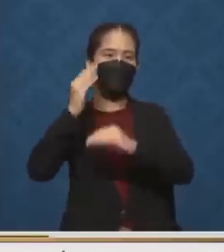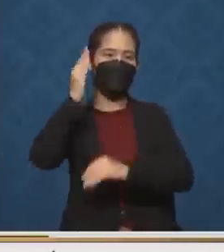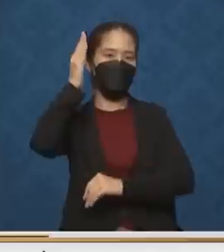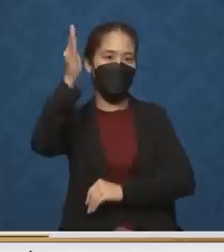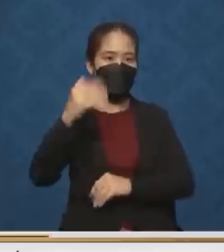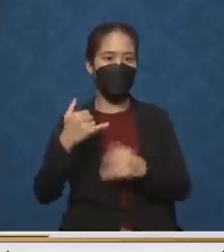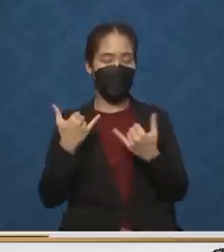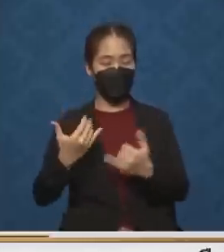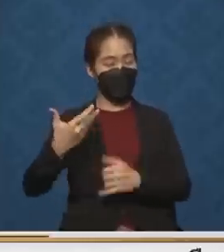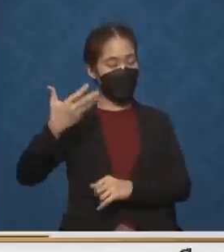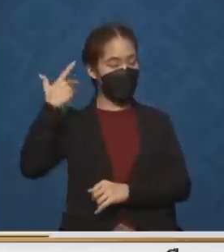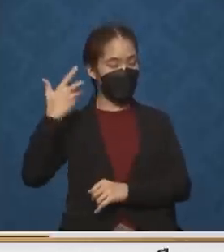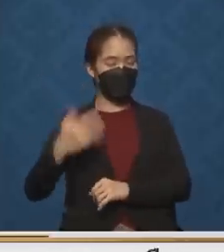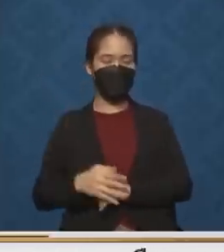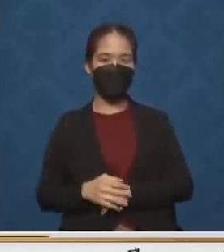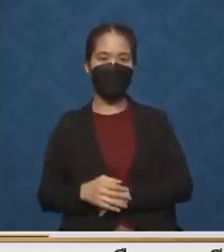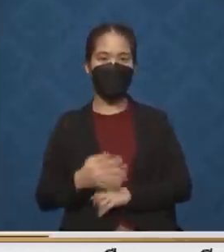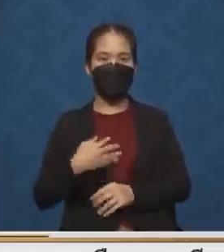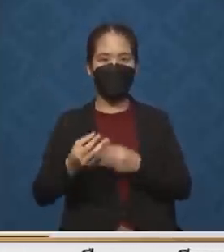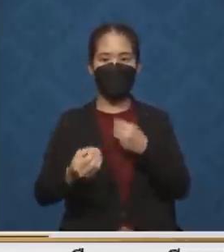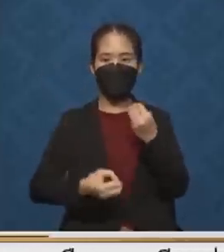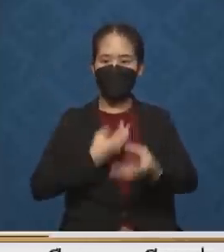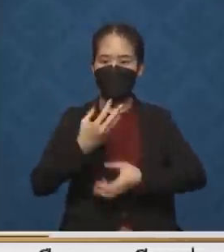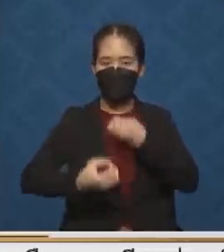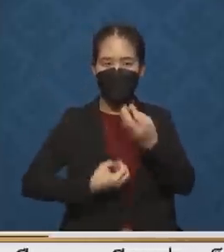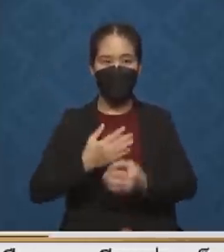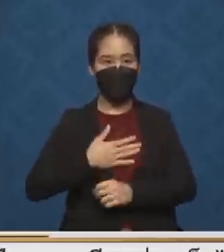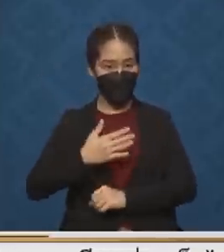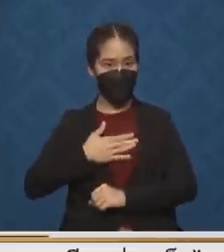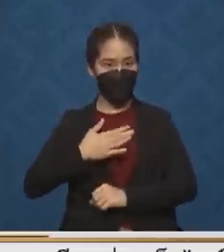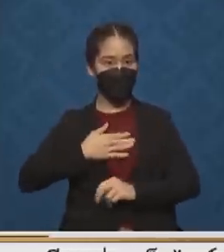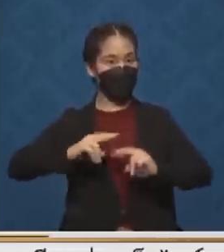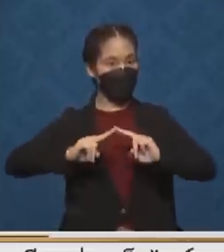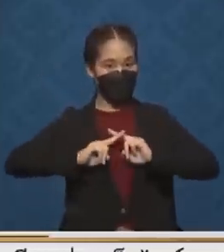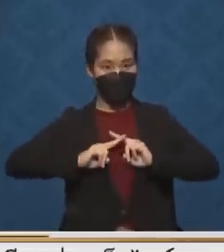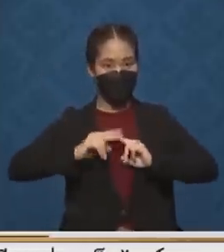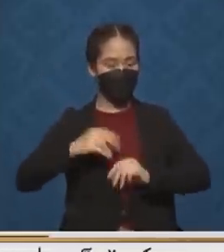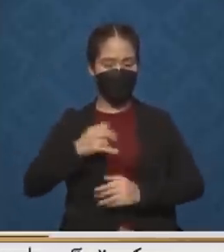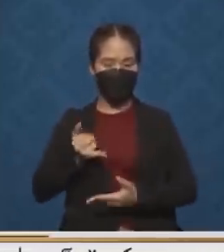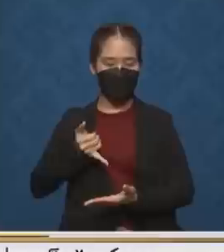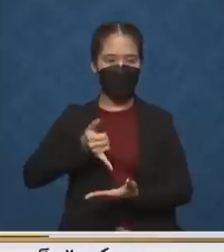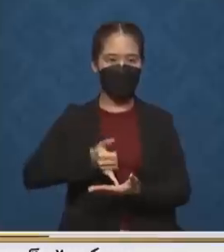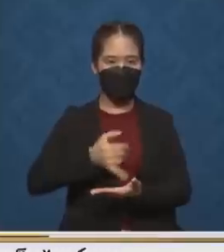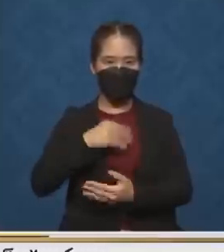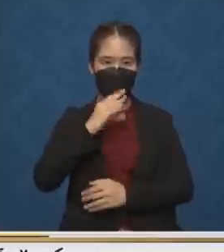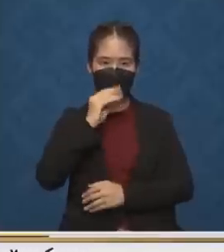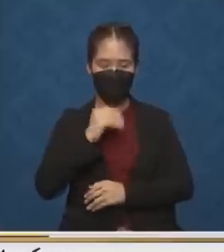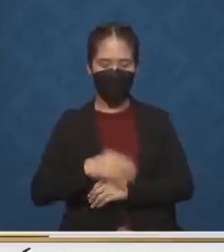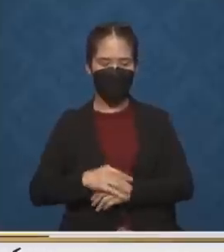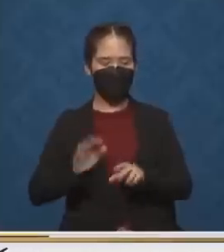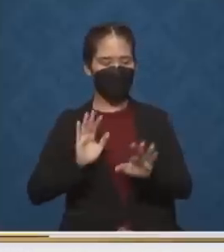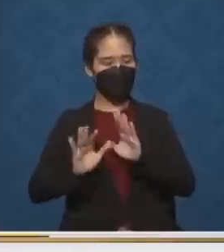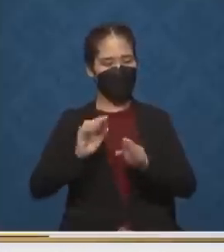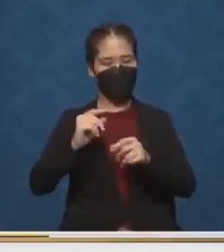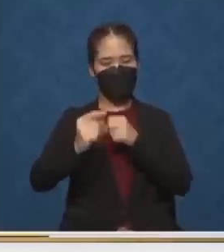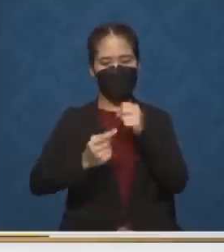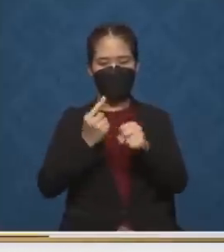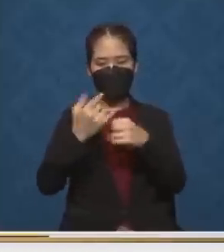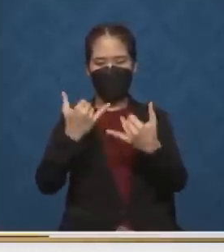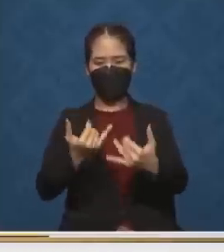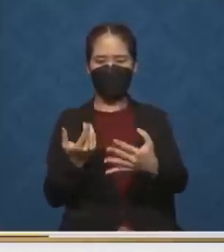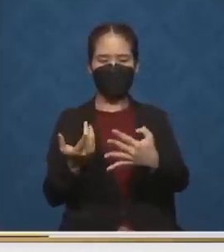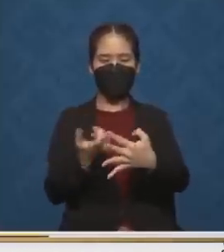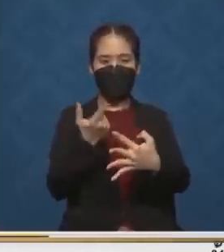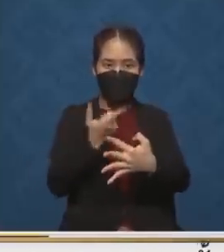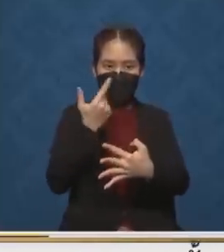มาครที่ผ่านมาครับเมื่อการอภิปายไมวางใจของผมนี่เองในสภาหแ่นี้ครับเมประมาณต้นปีทผ่านมาเป็การเปิดอภิ